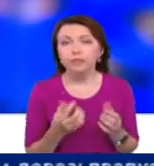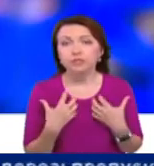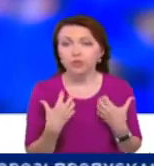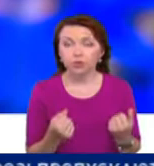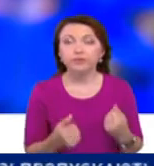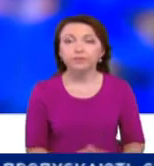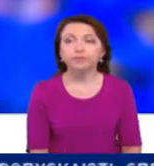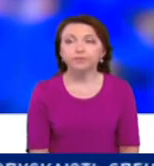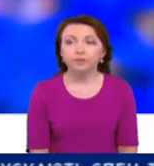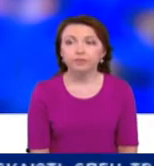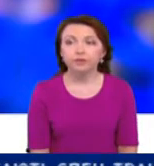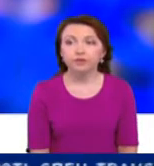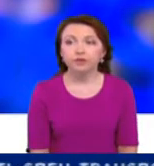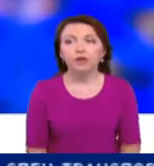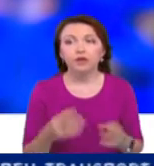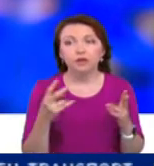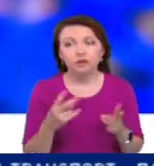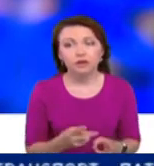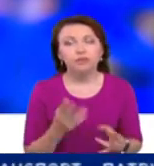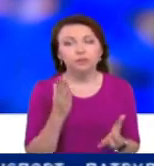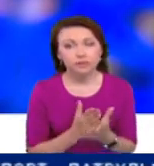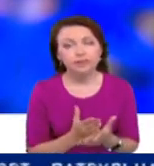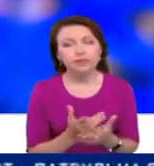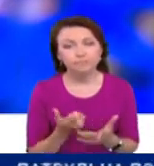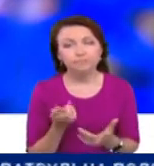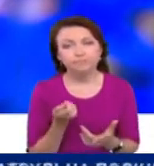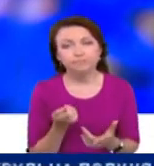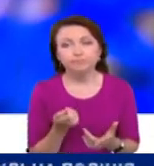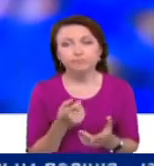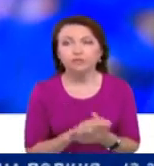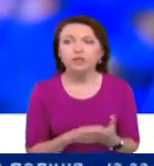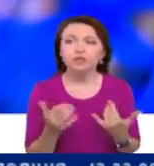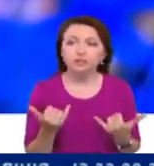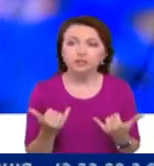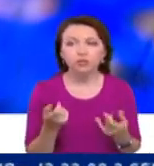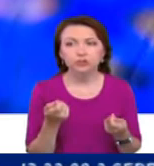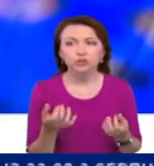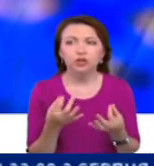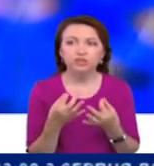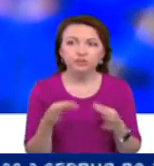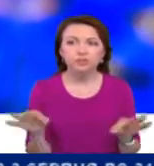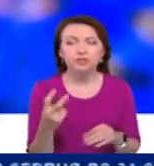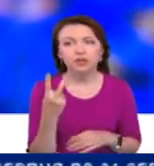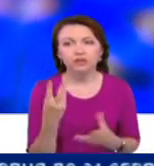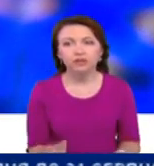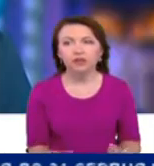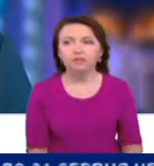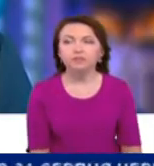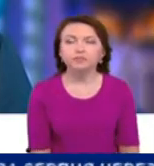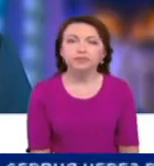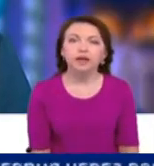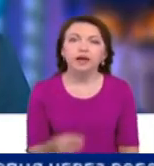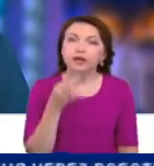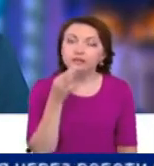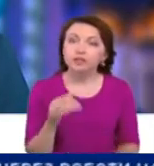здоровьем. Травмы такие переслідуються? Ну, на сьогоднішній момент його потрібно було освободити на 2 дні. Скажіть,